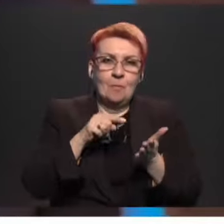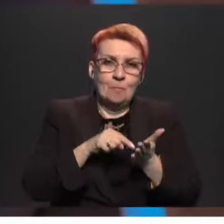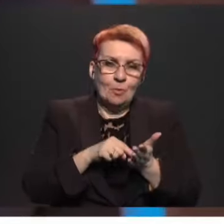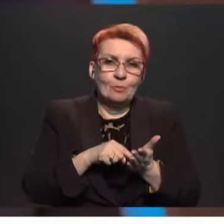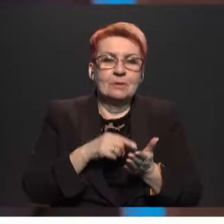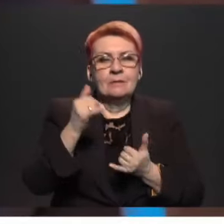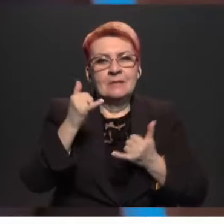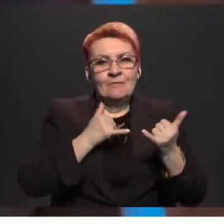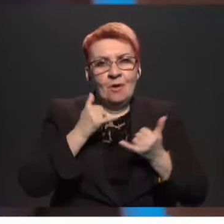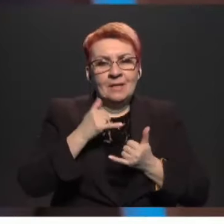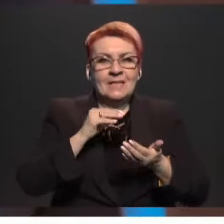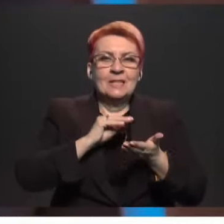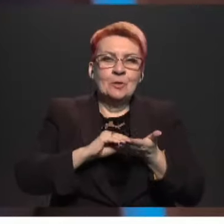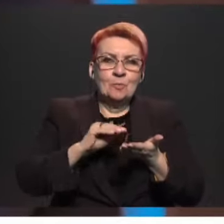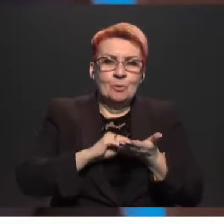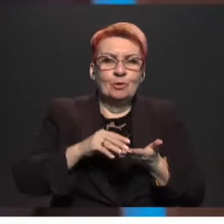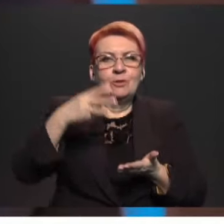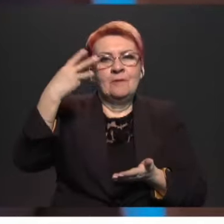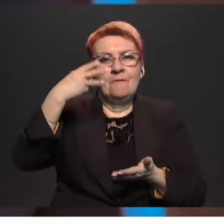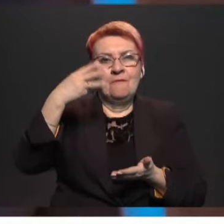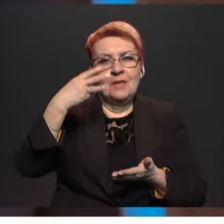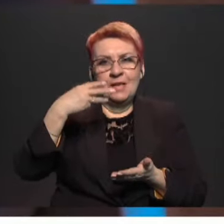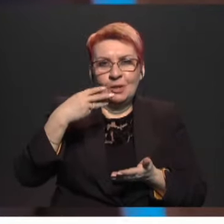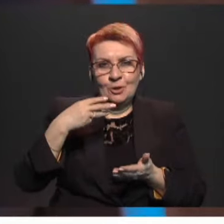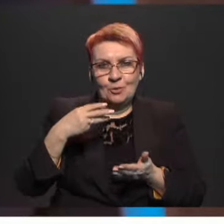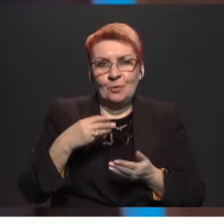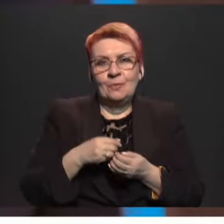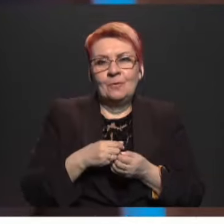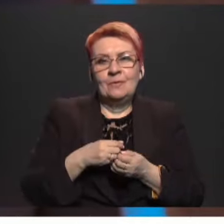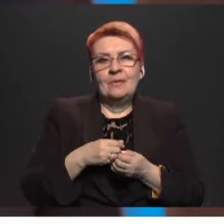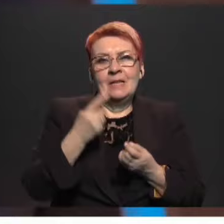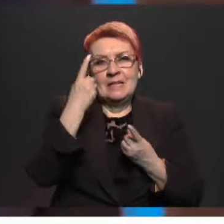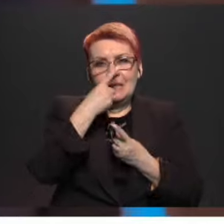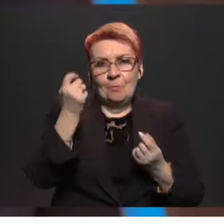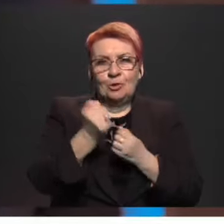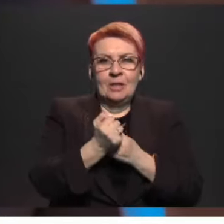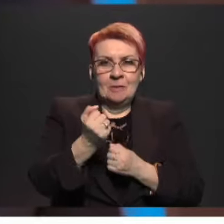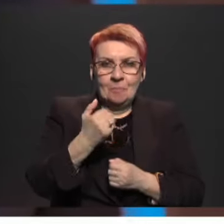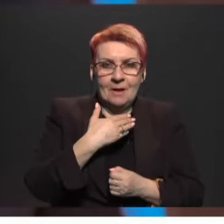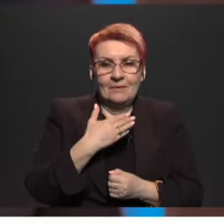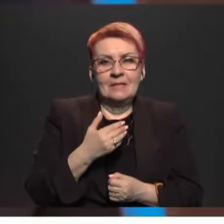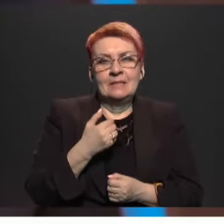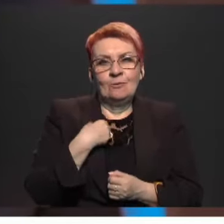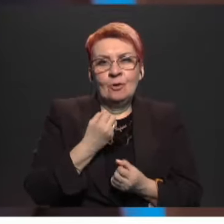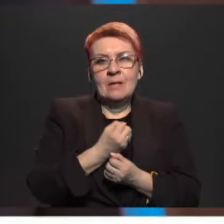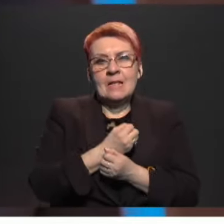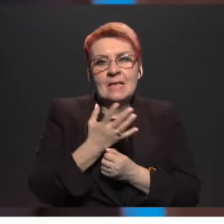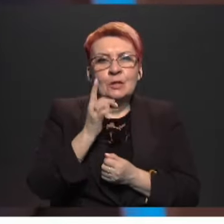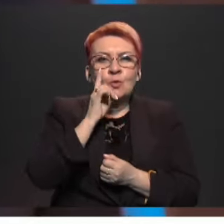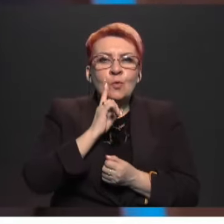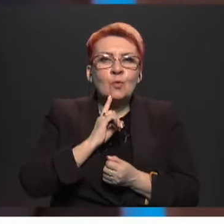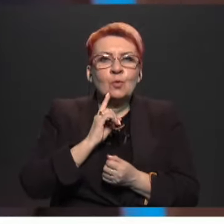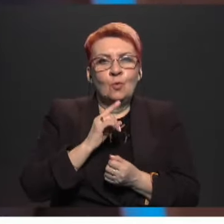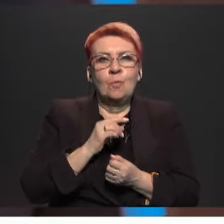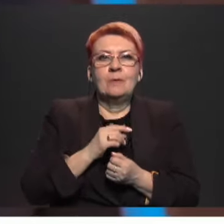задавайте ваши вопросы, присылайте видео, сообщения. А также помните, что прямая трансляция нашей программы идет сразу на нескольких удобных